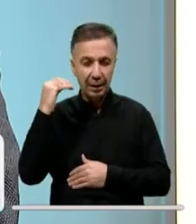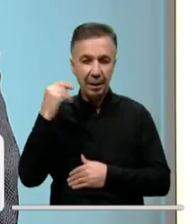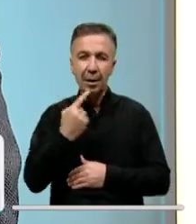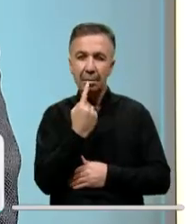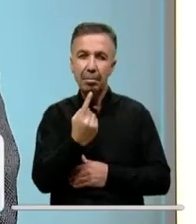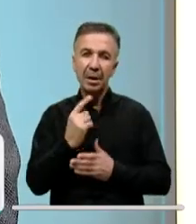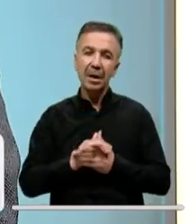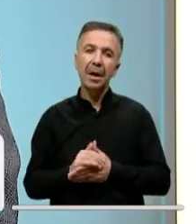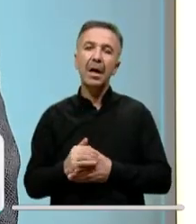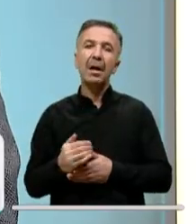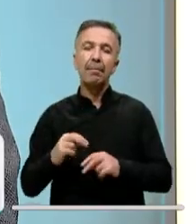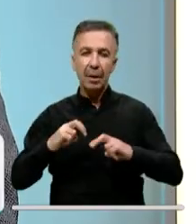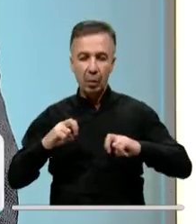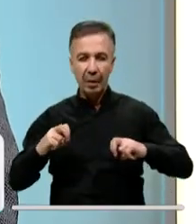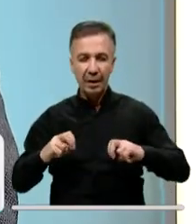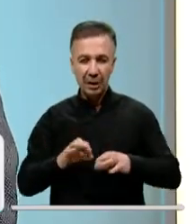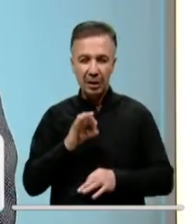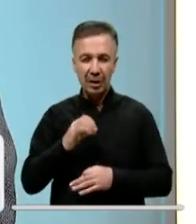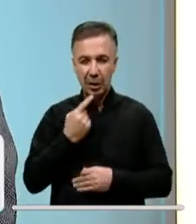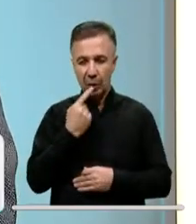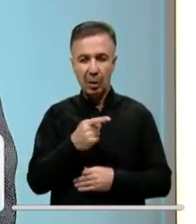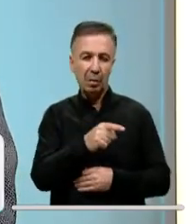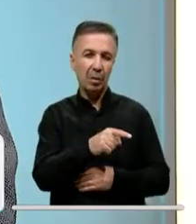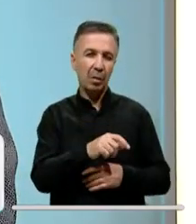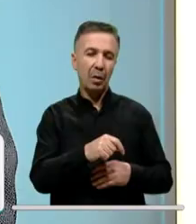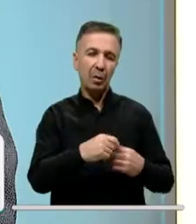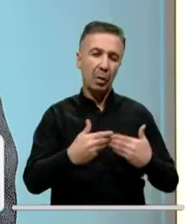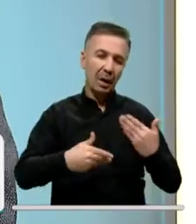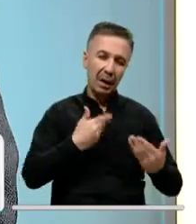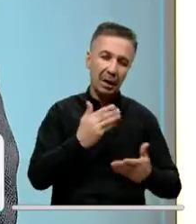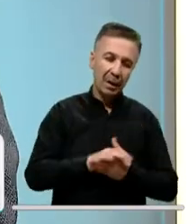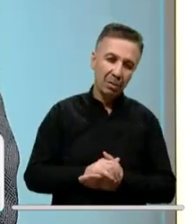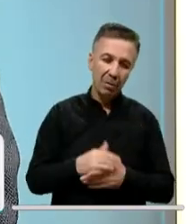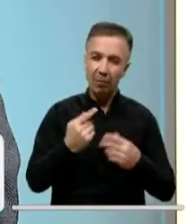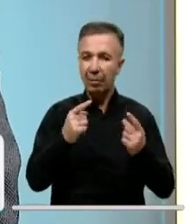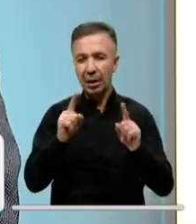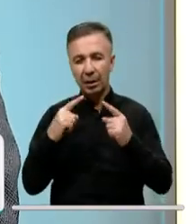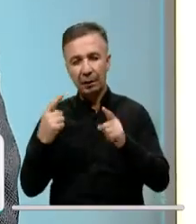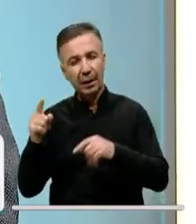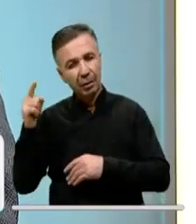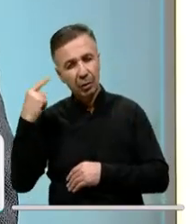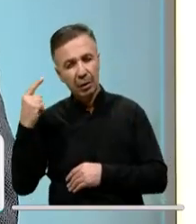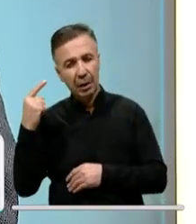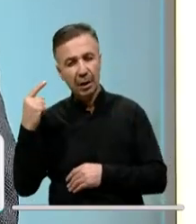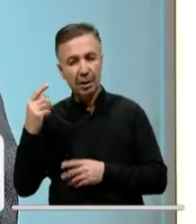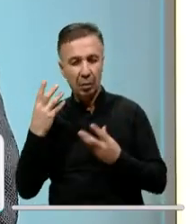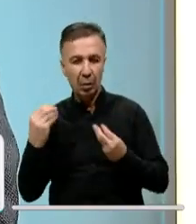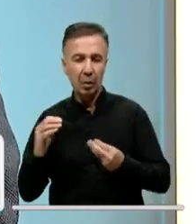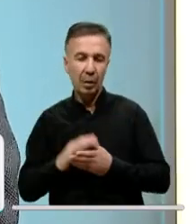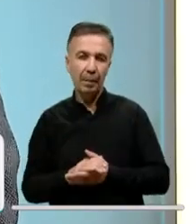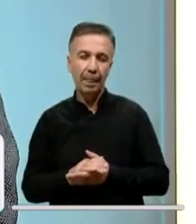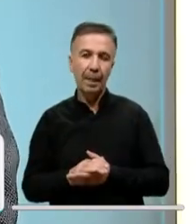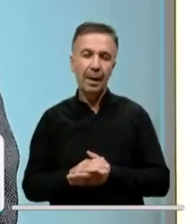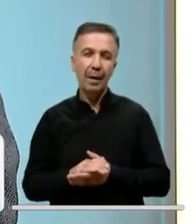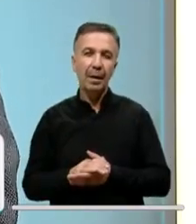birini bir müfessirimiz söylüyor, birini öbür müfessirimiz söylüyor. Tabii müçtehit alimler, fakih alimler de bu